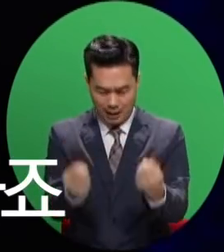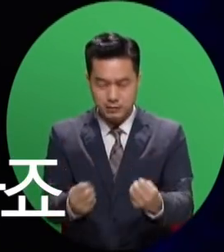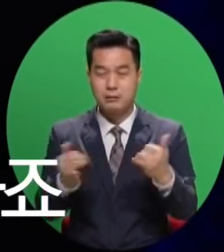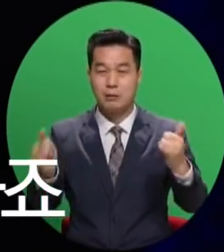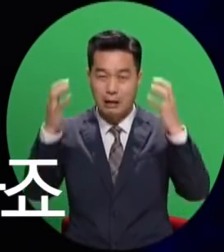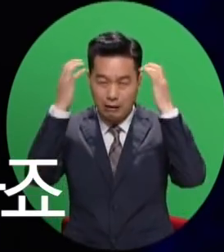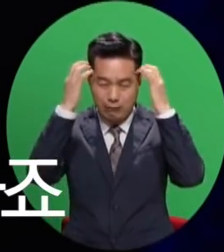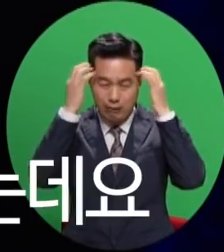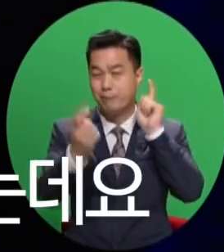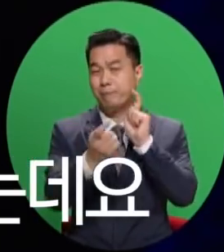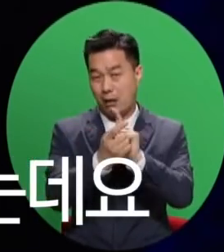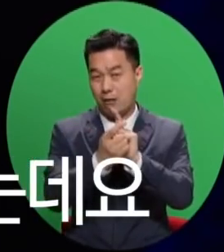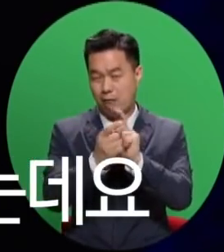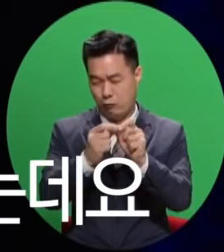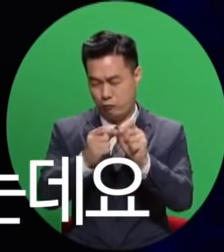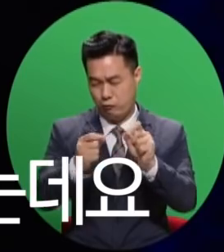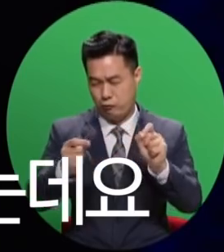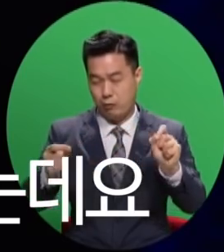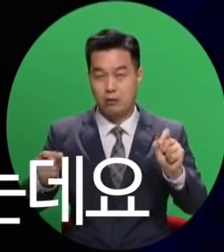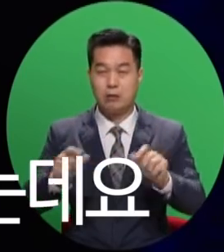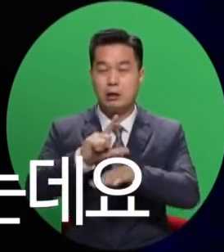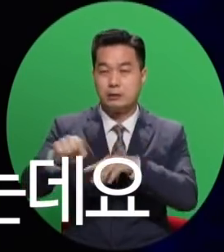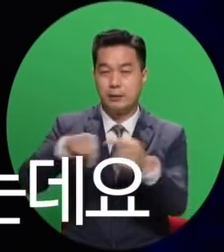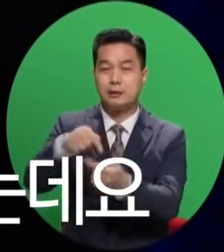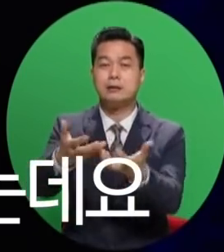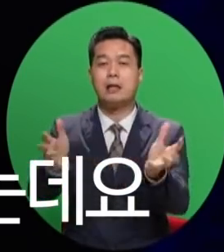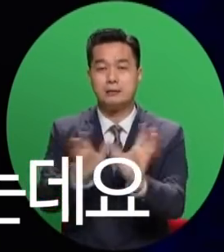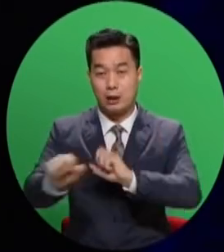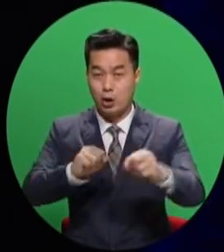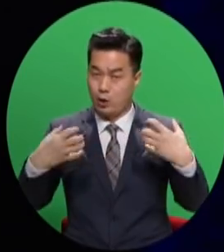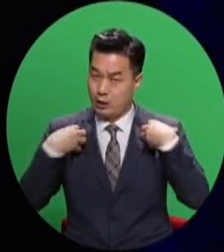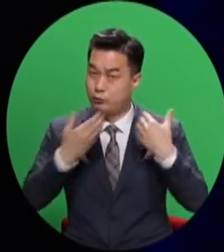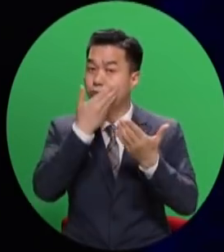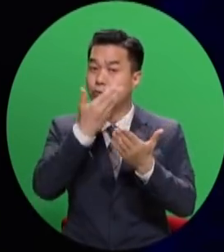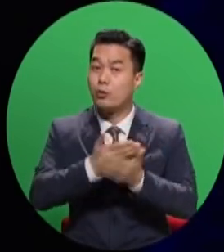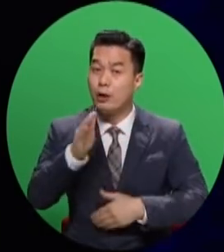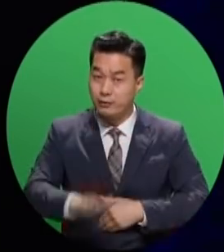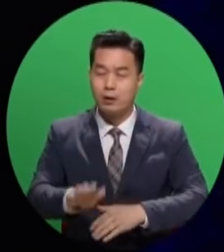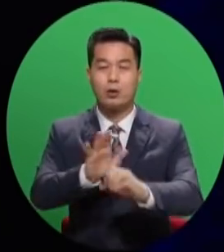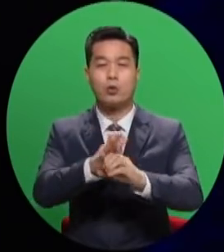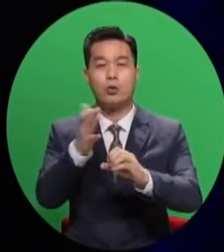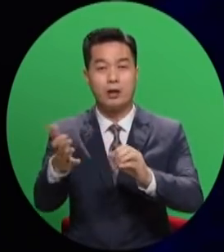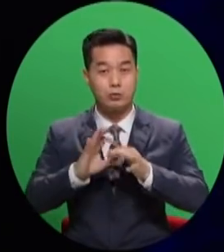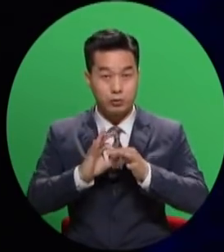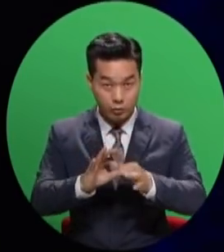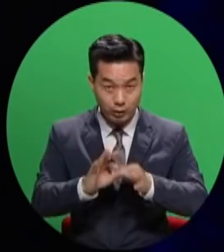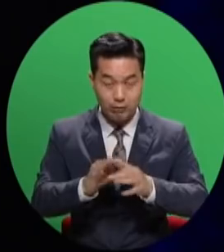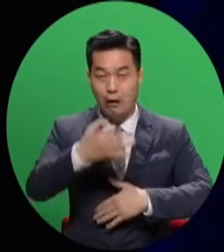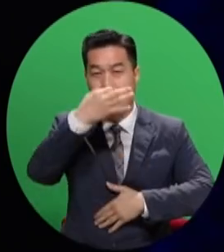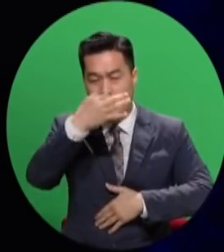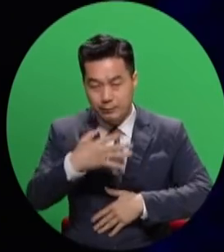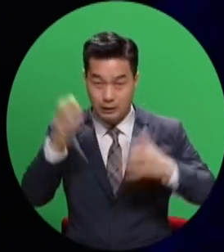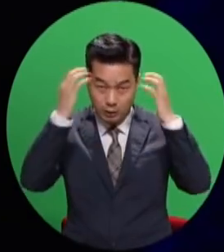있는 상태이긴 하죠 그 과정에서 이제 지자체의 역할이 굉장히 많이 부각이 됐는데요 2% 나 이 글을 통해서 힘들고 보통 겪고